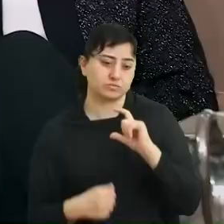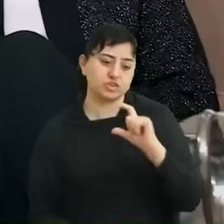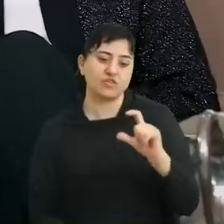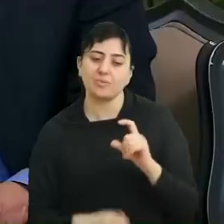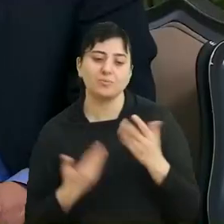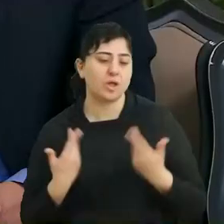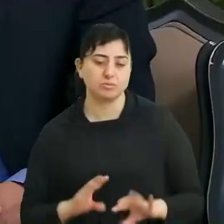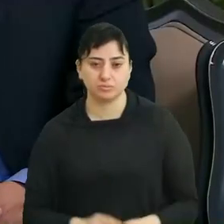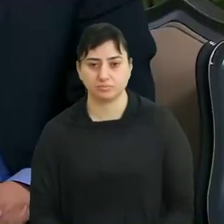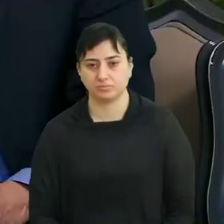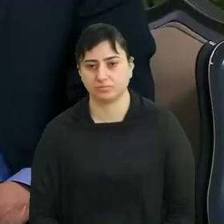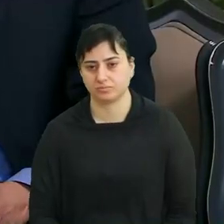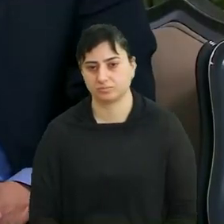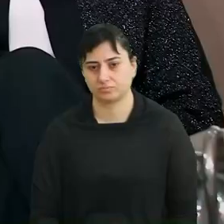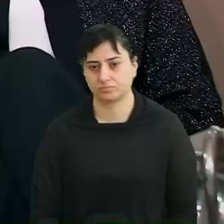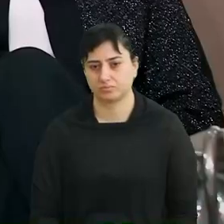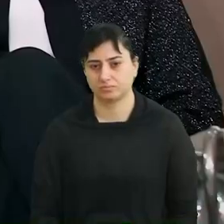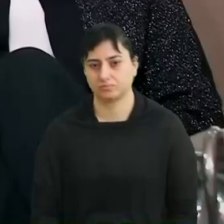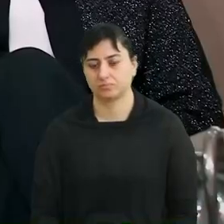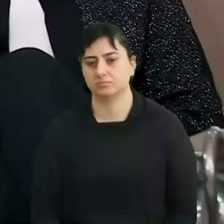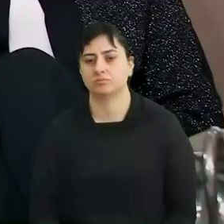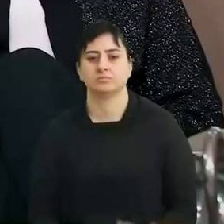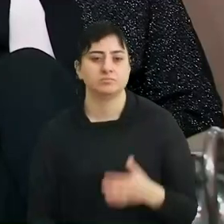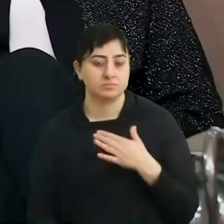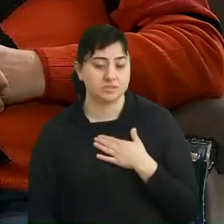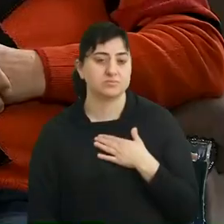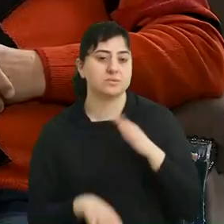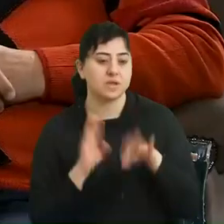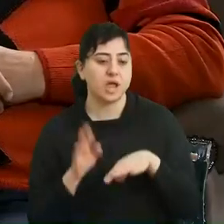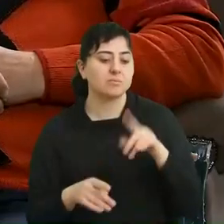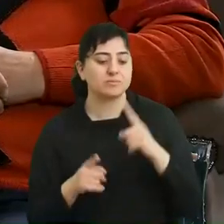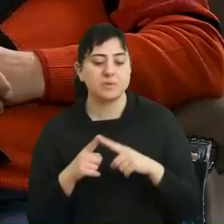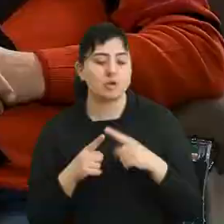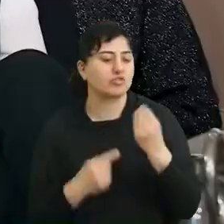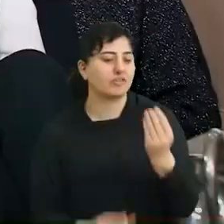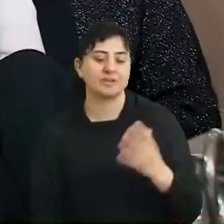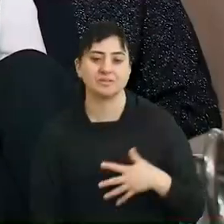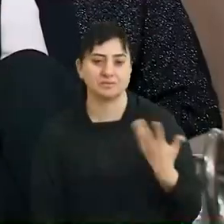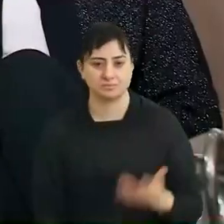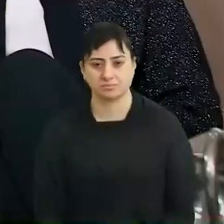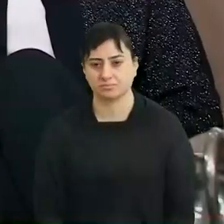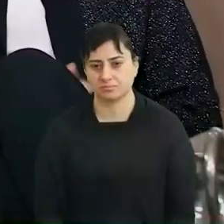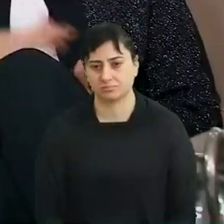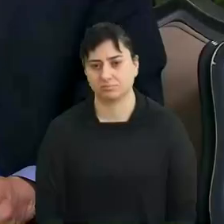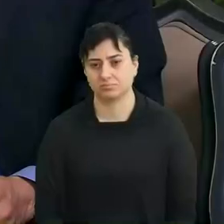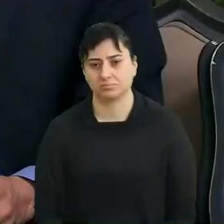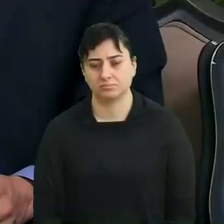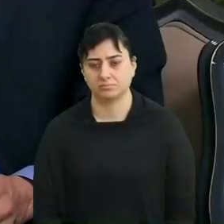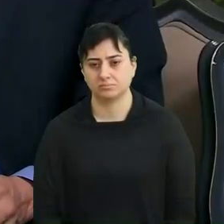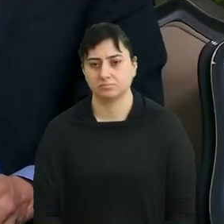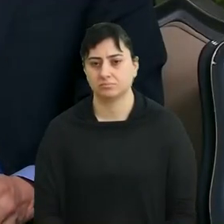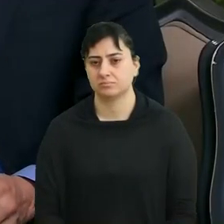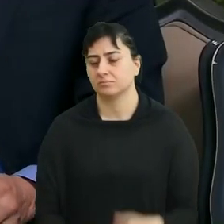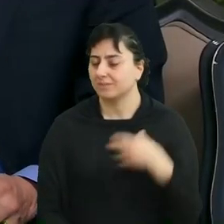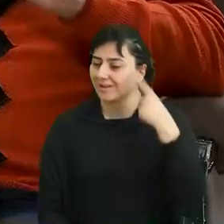Cevabımız olumsuz. Aynen öyle. Bizim reklamcıya verecek torunumuz yok. Çok güzel söyledin Kemal'im. Çocuklar